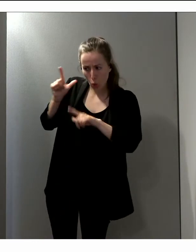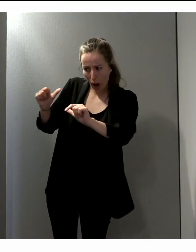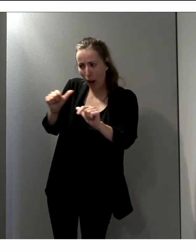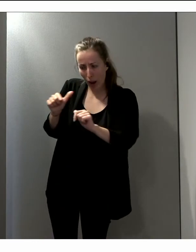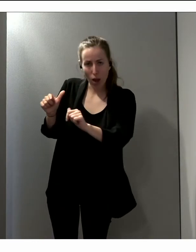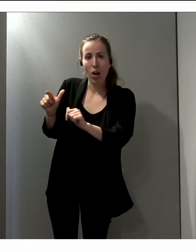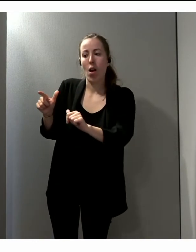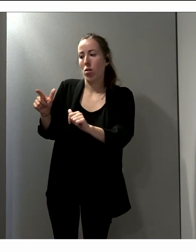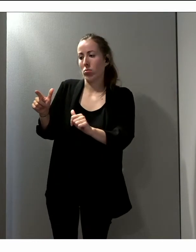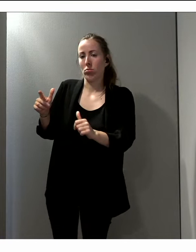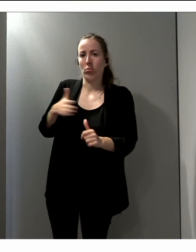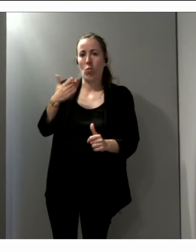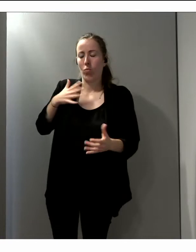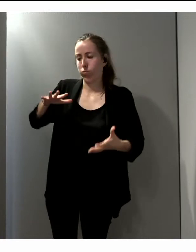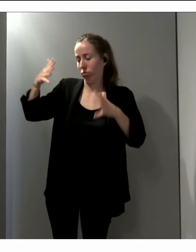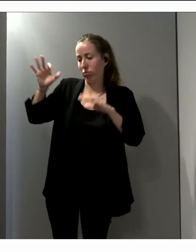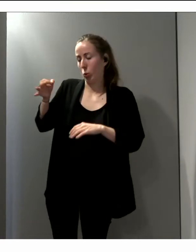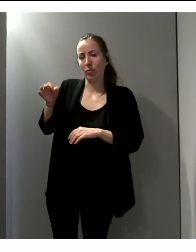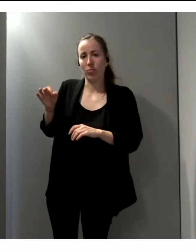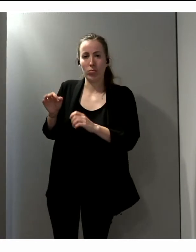les bénéfices sont tout à fait mesurables.